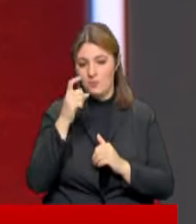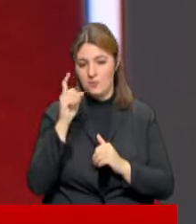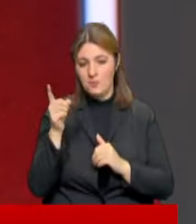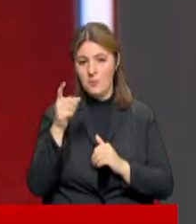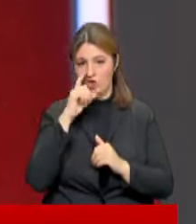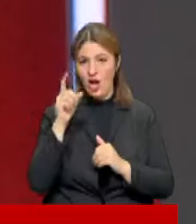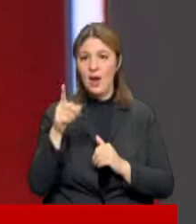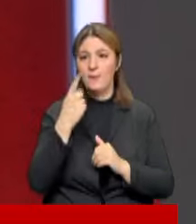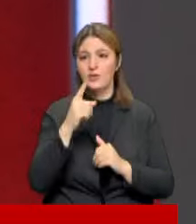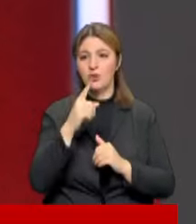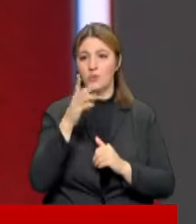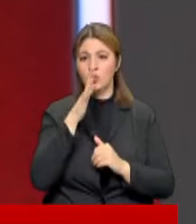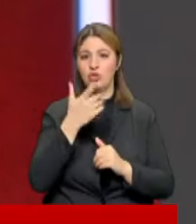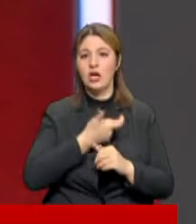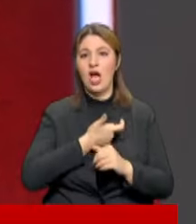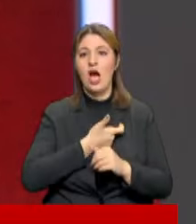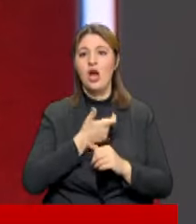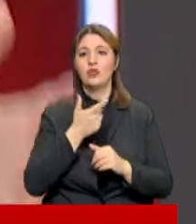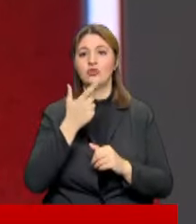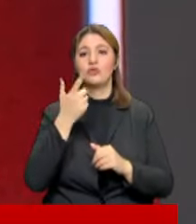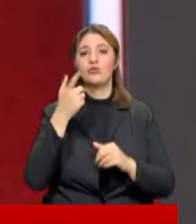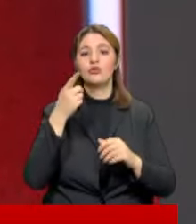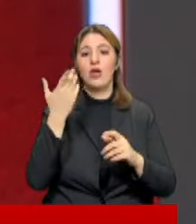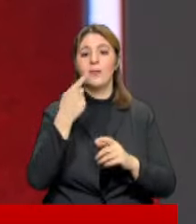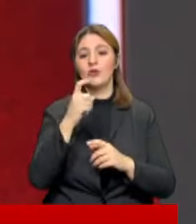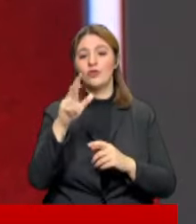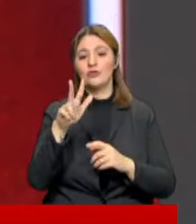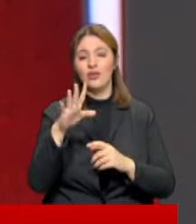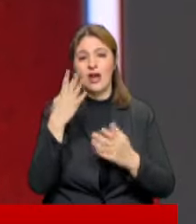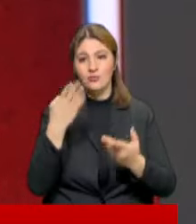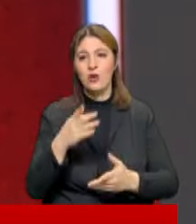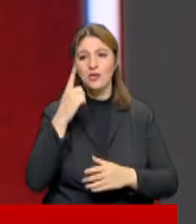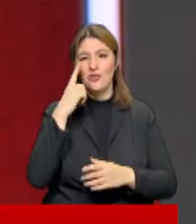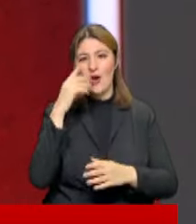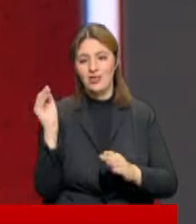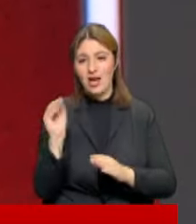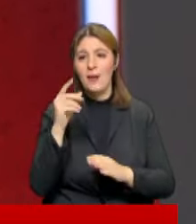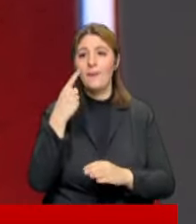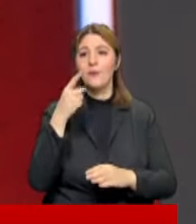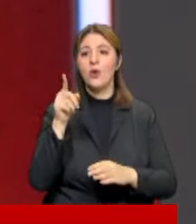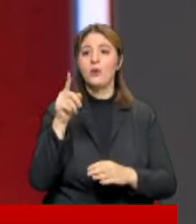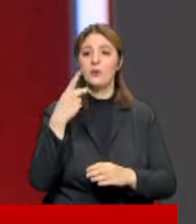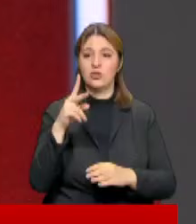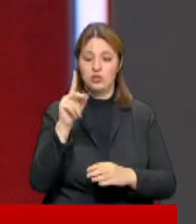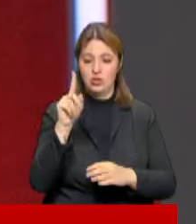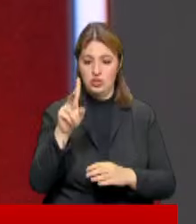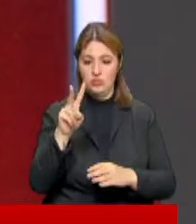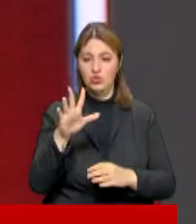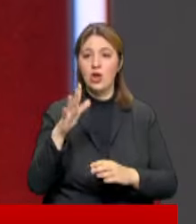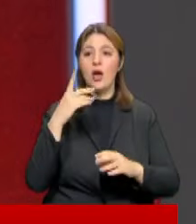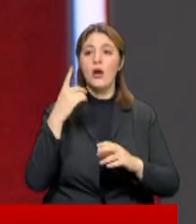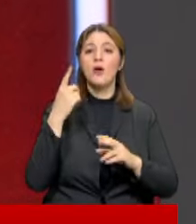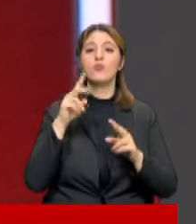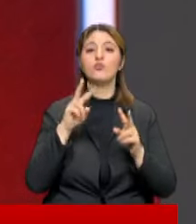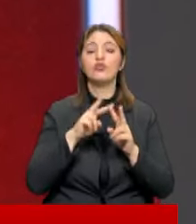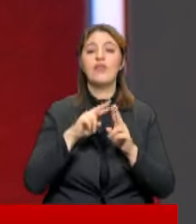1934'te biliyorsunuz soyadı kanunu kabul edilecektir Atatürk olacaktır işte 1923 28 Ekim'de Mustafa Kemal Paşa hükümet